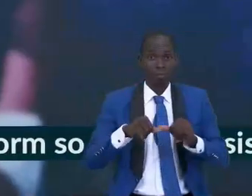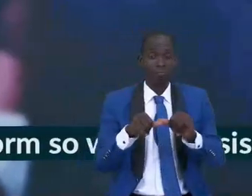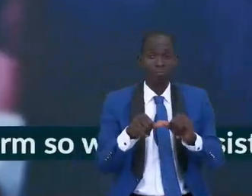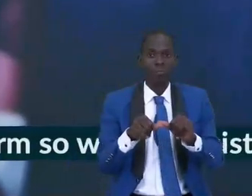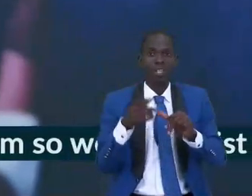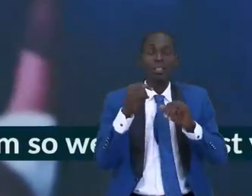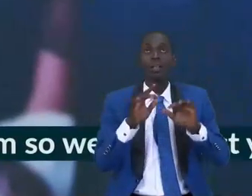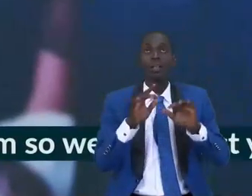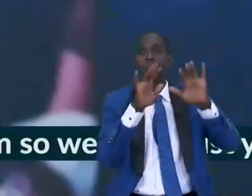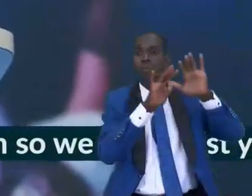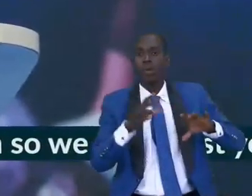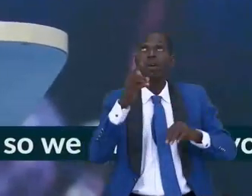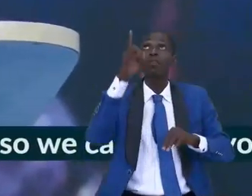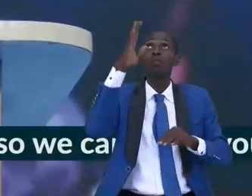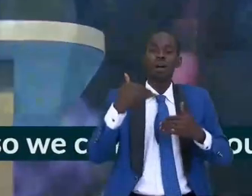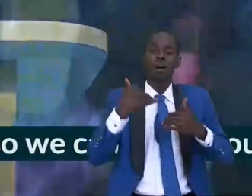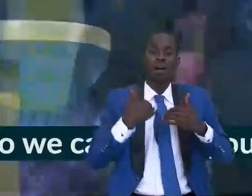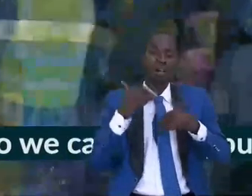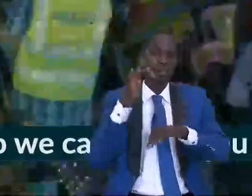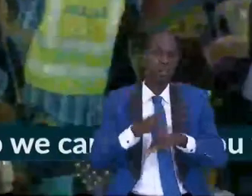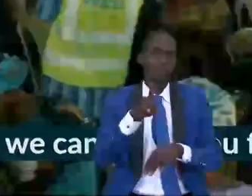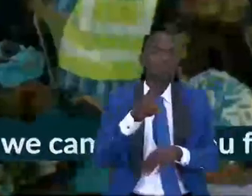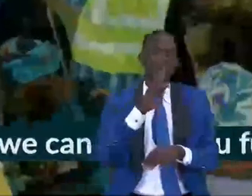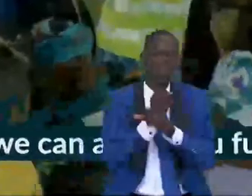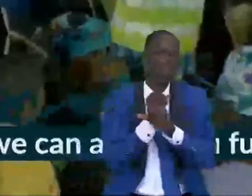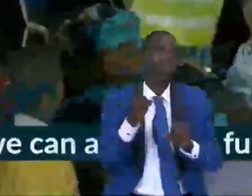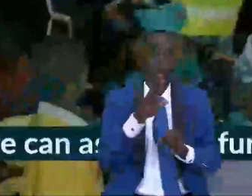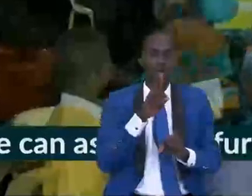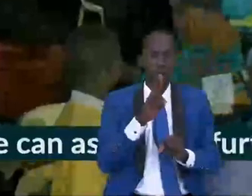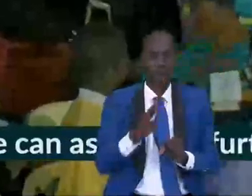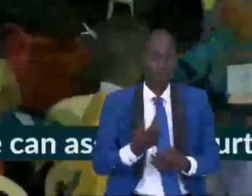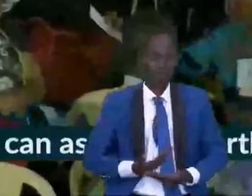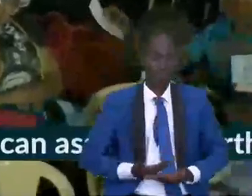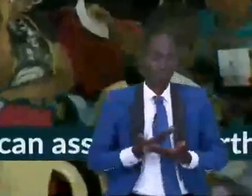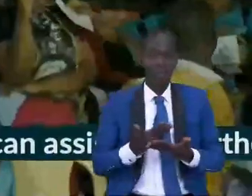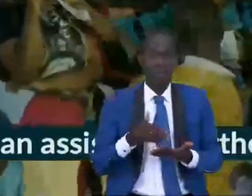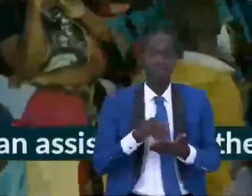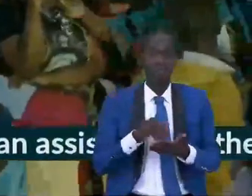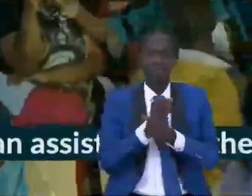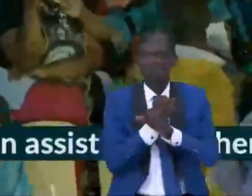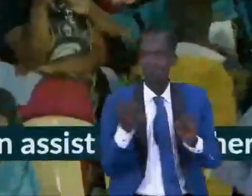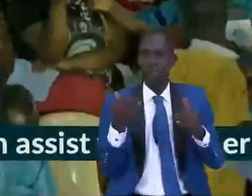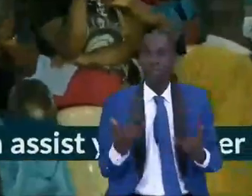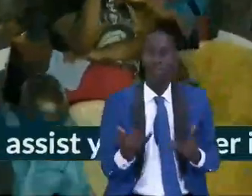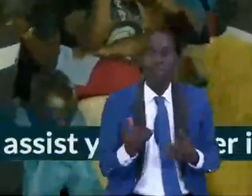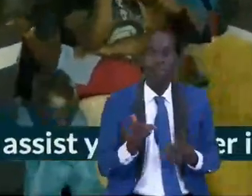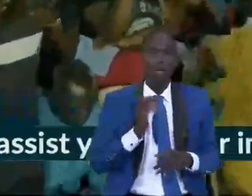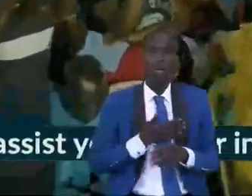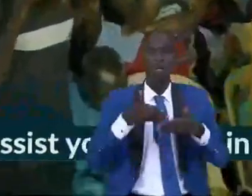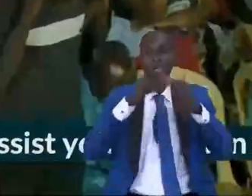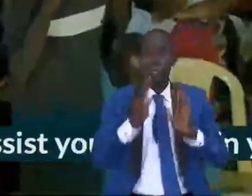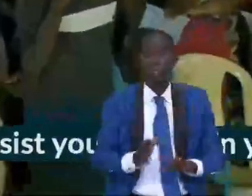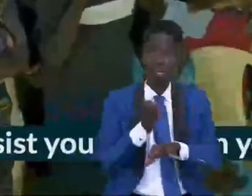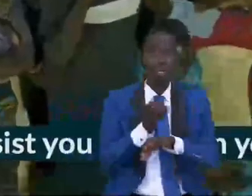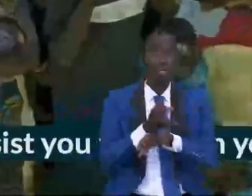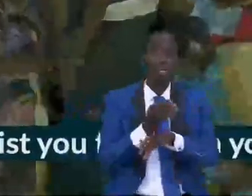la miséricorde de Dieu vous a atteint. Vous êtes sauvé, tu es né de nouveau. Les